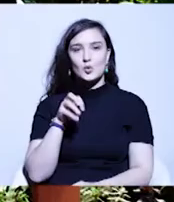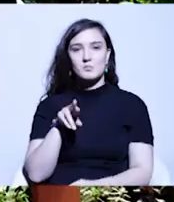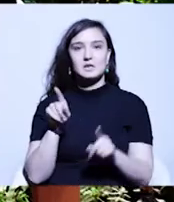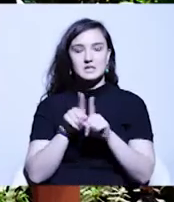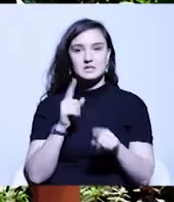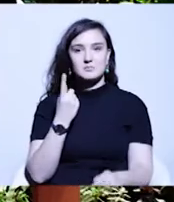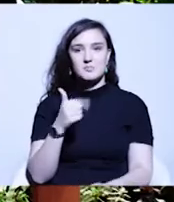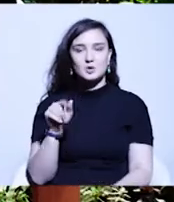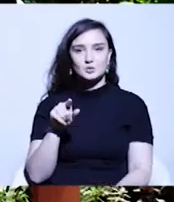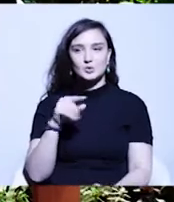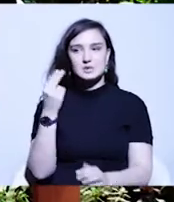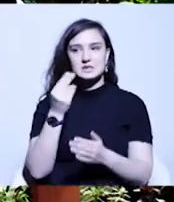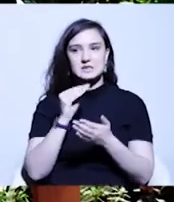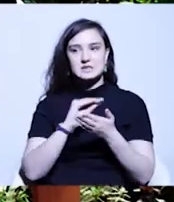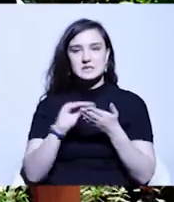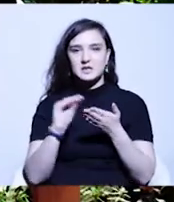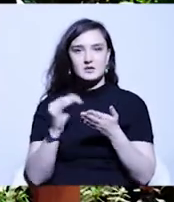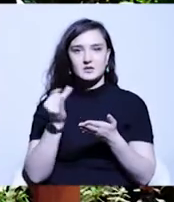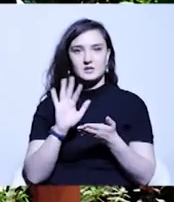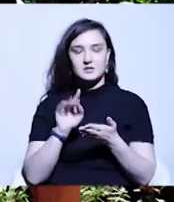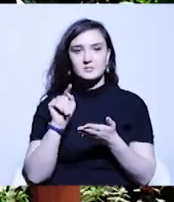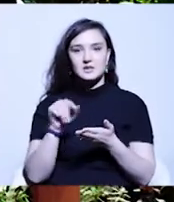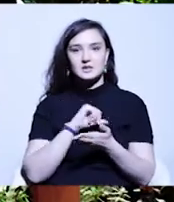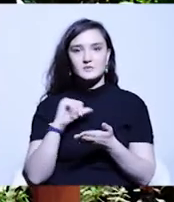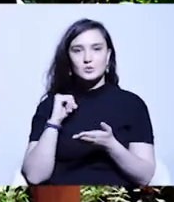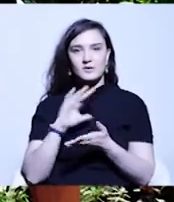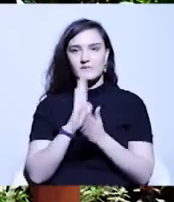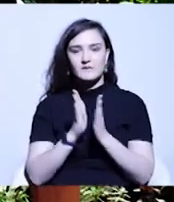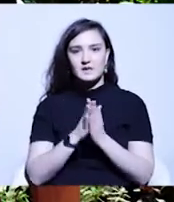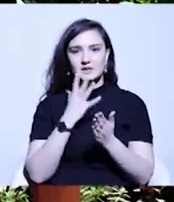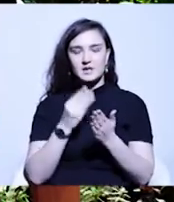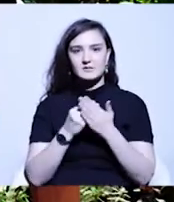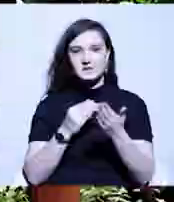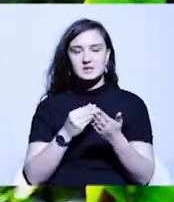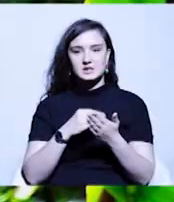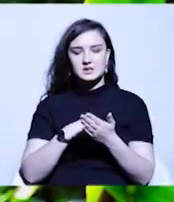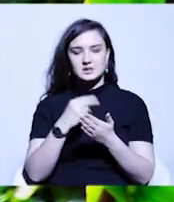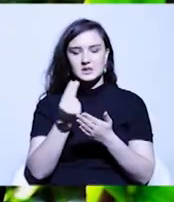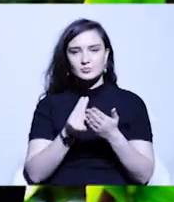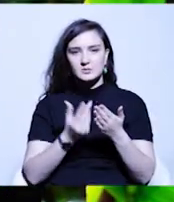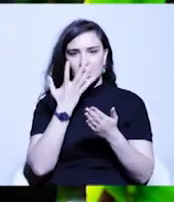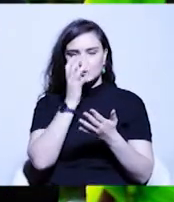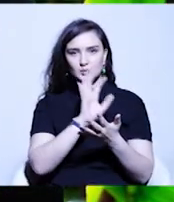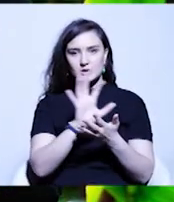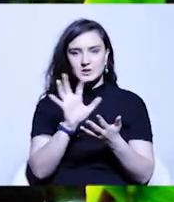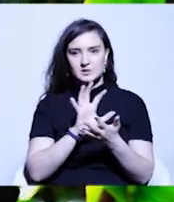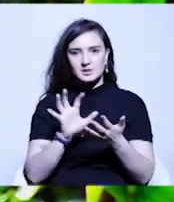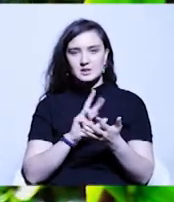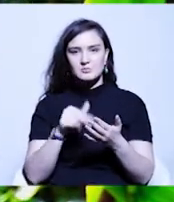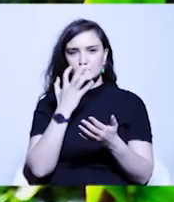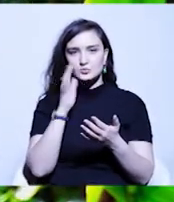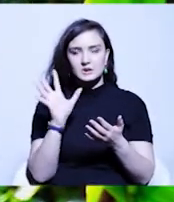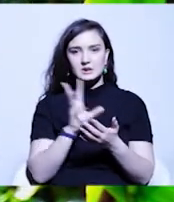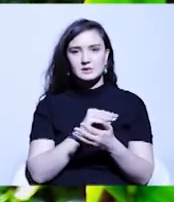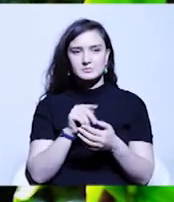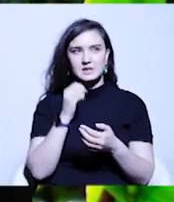ეს წერის აქტიც არ აინტერესებდა. იგი ყველა ამ თავის ნამუშევარს ასურათებდა და აი ამ სურათებს